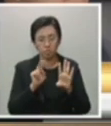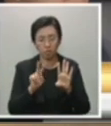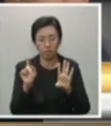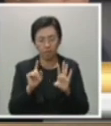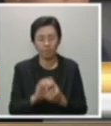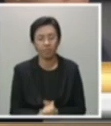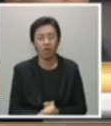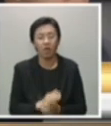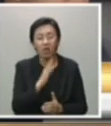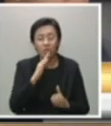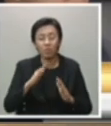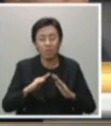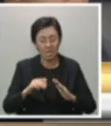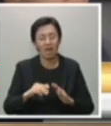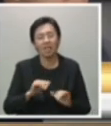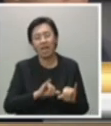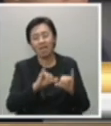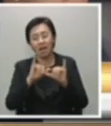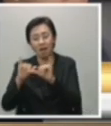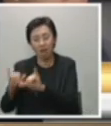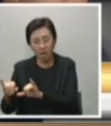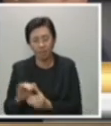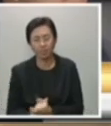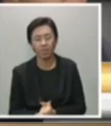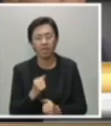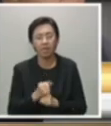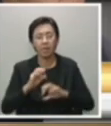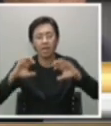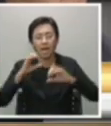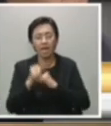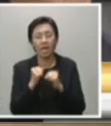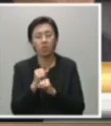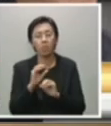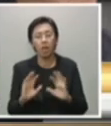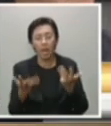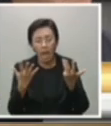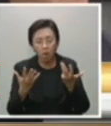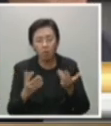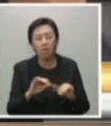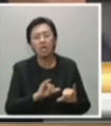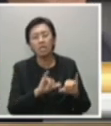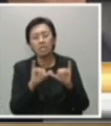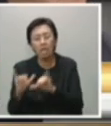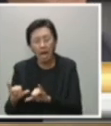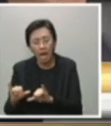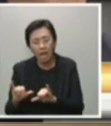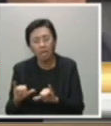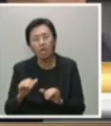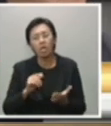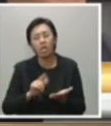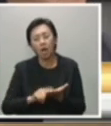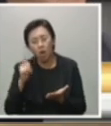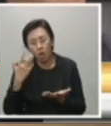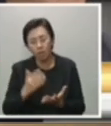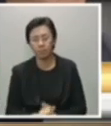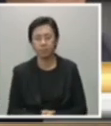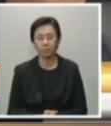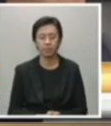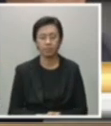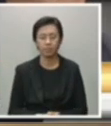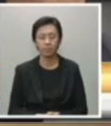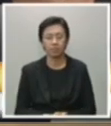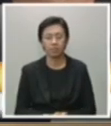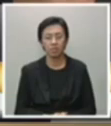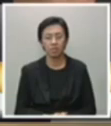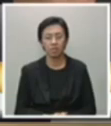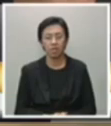อย้ายออกนอกกองทัพหรือออกจากราชการไม่ว่ากรณีใดๆท่านประธานที่เคารพครับค